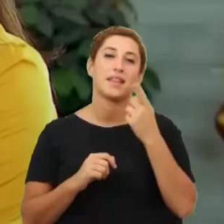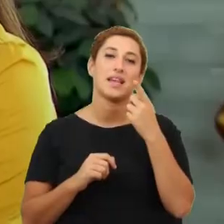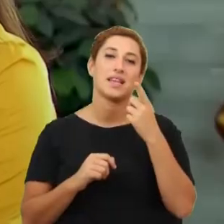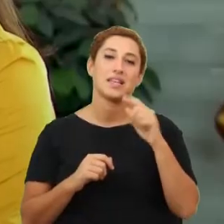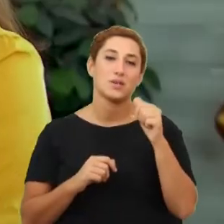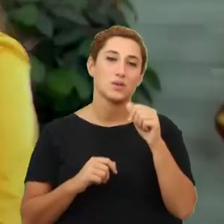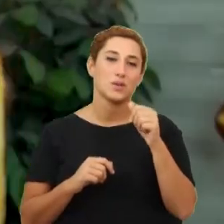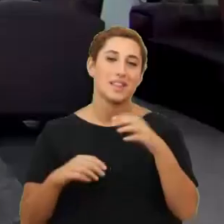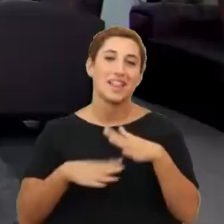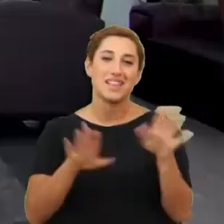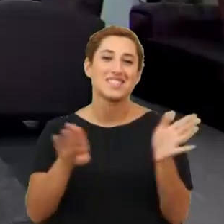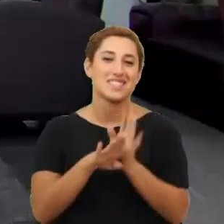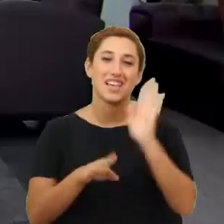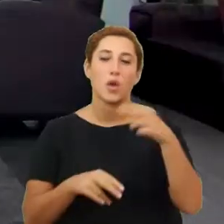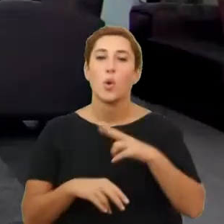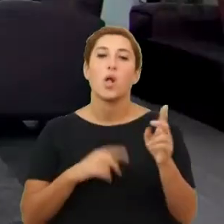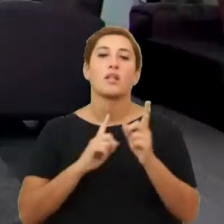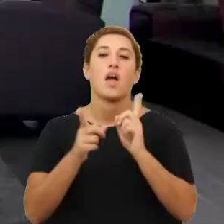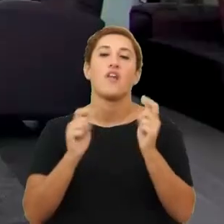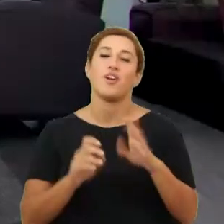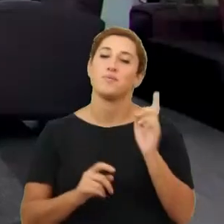sahile giden yol tarif etmedin. Hazır seni.